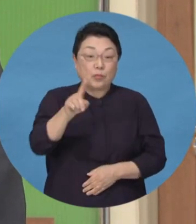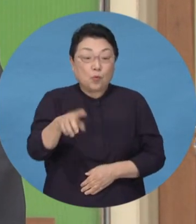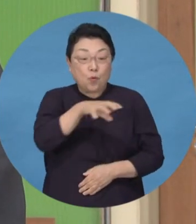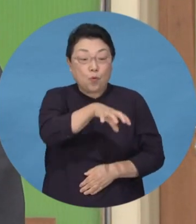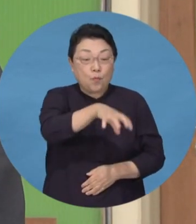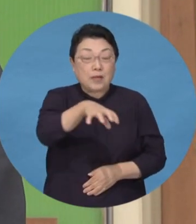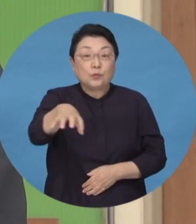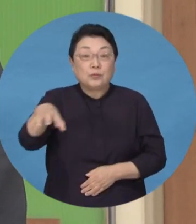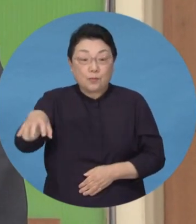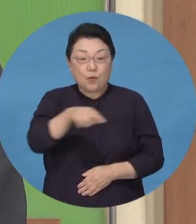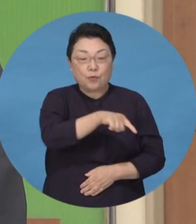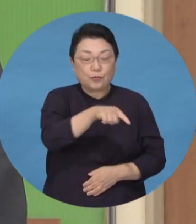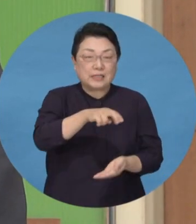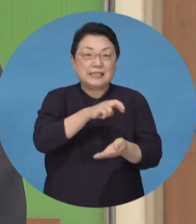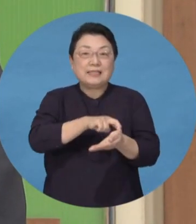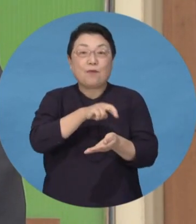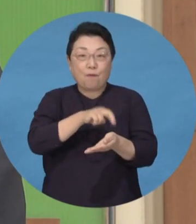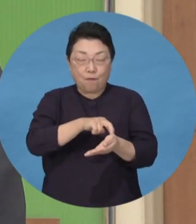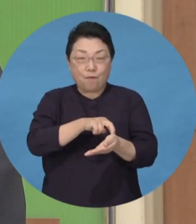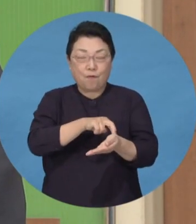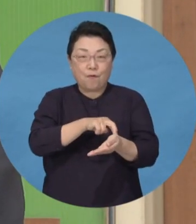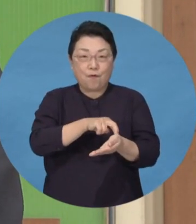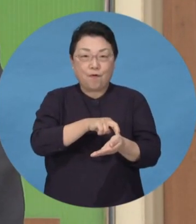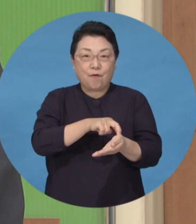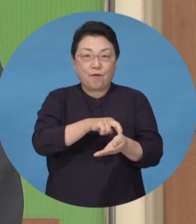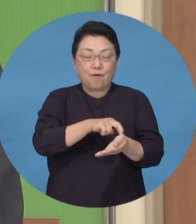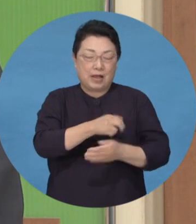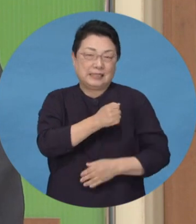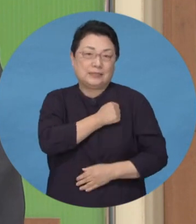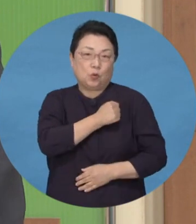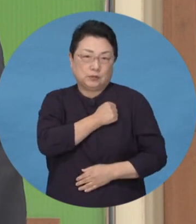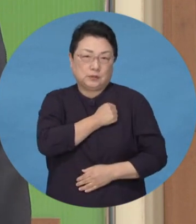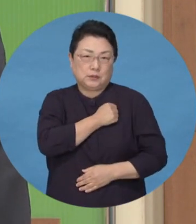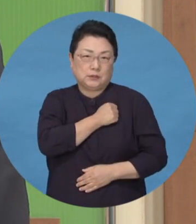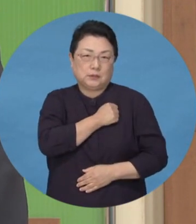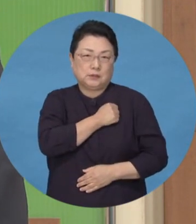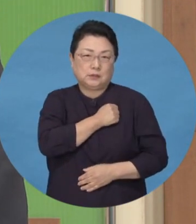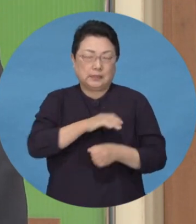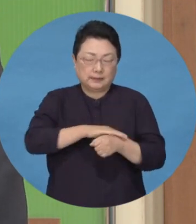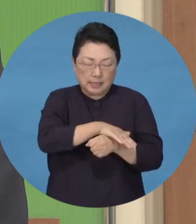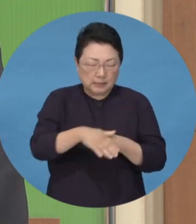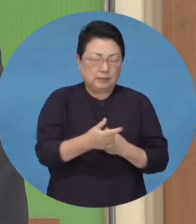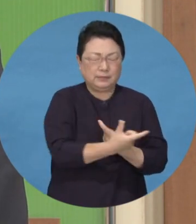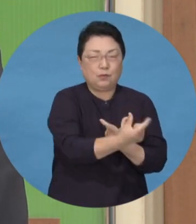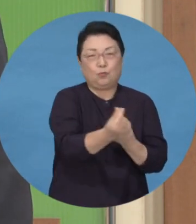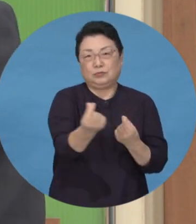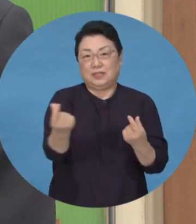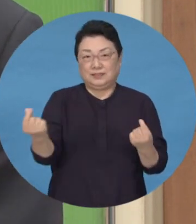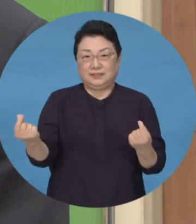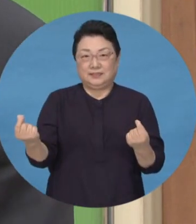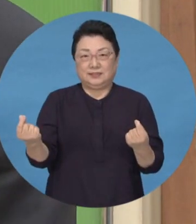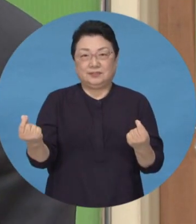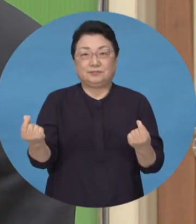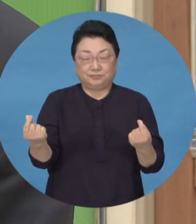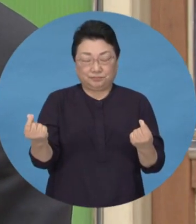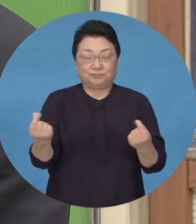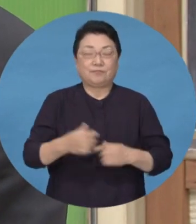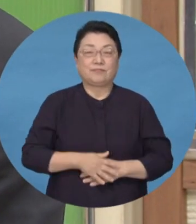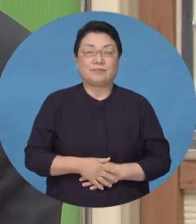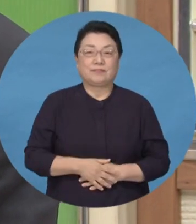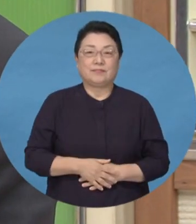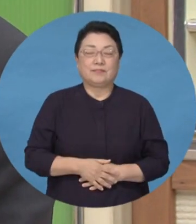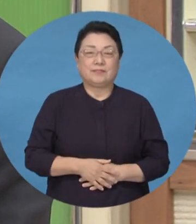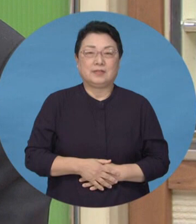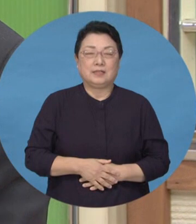の地域にてもその8命の重みは一緒だよこういう状態を作っていきたいとおもいます